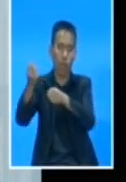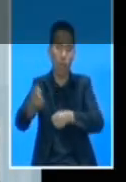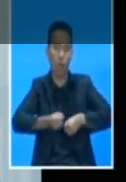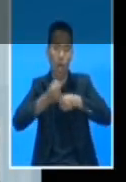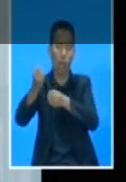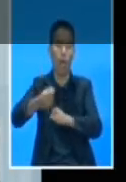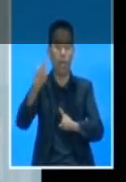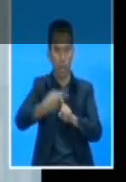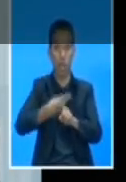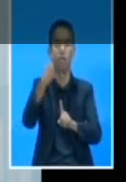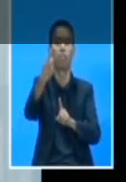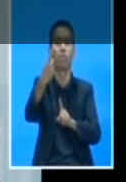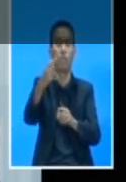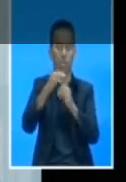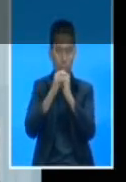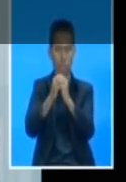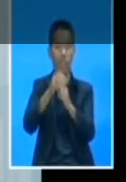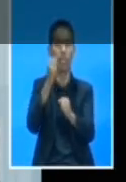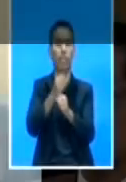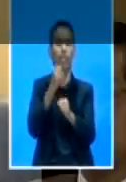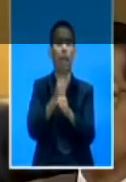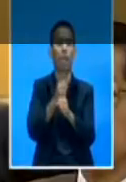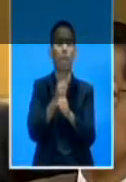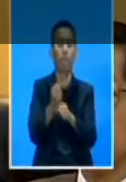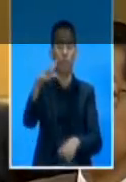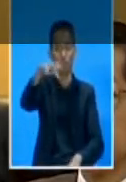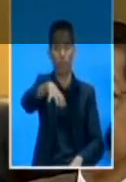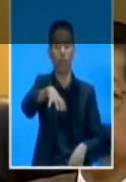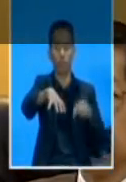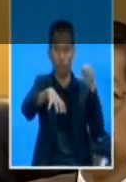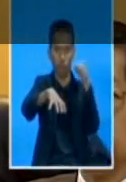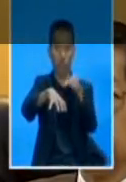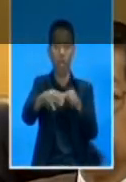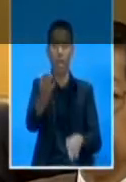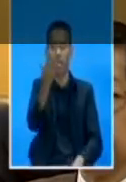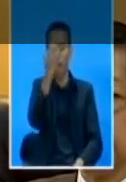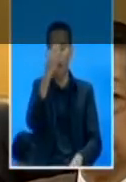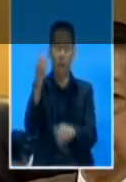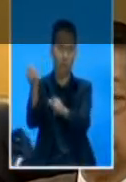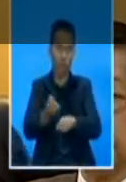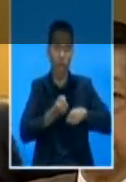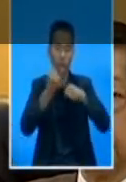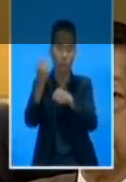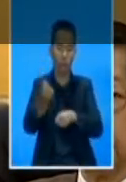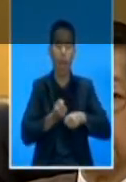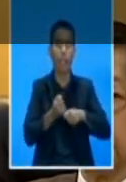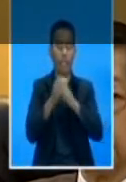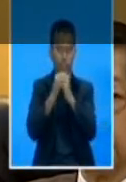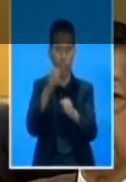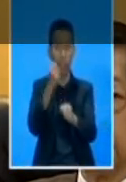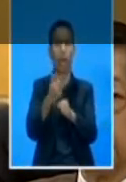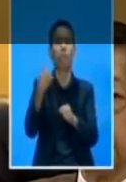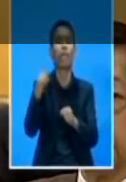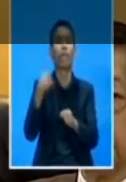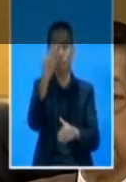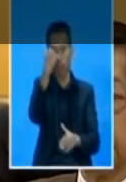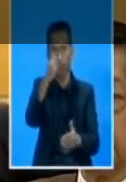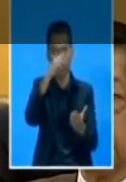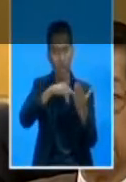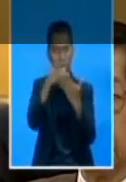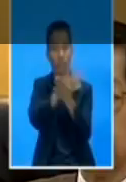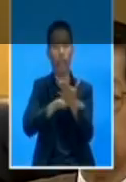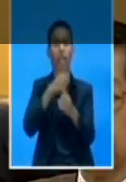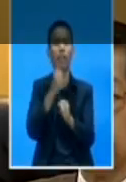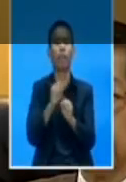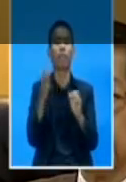ยครับกวาดที่น่าจะดูหลัดเทียนอันเหมยทำไมเราไม่ทำนะครับถ้าเร